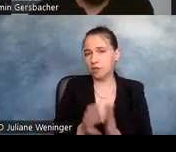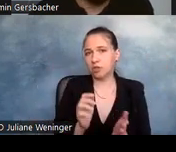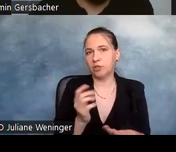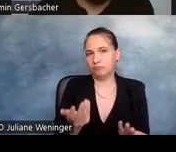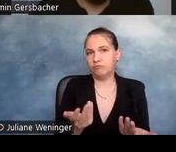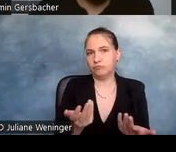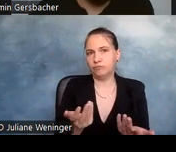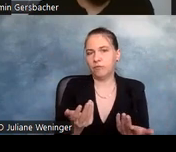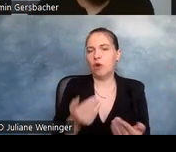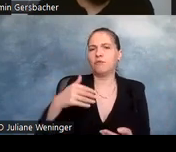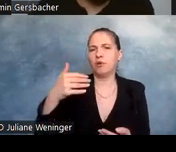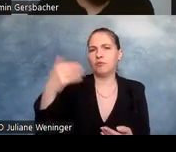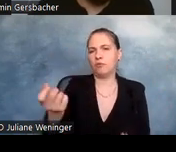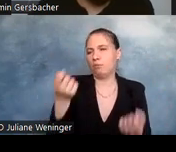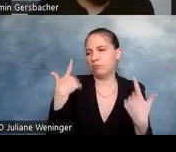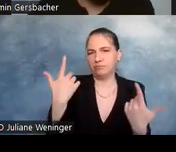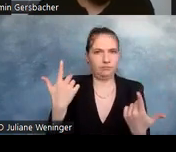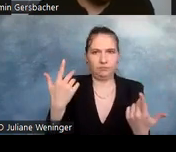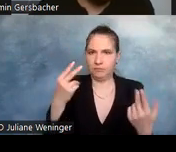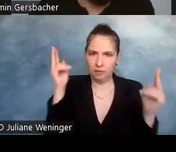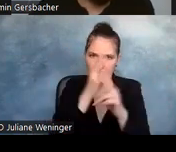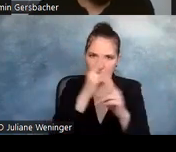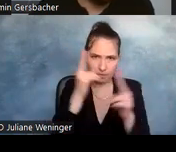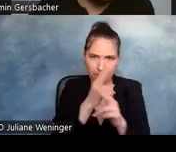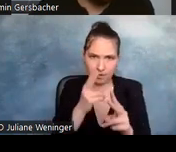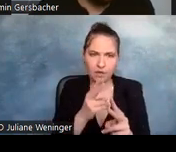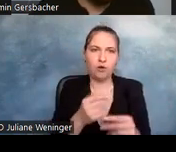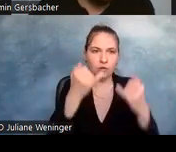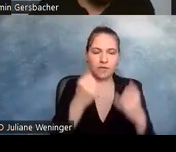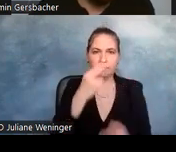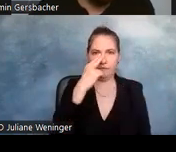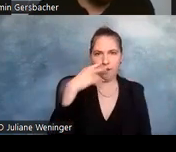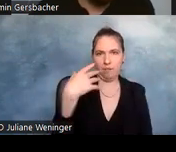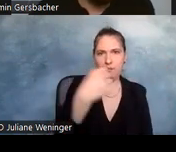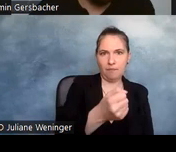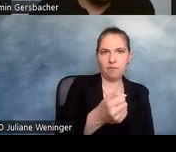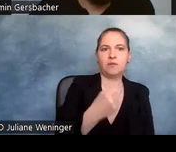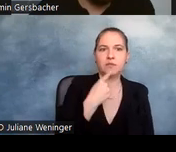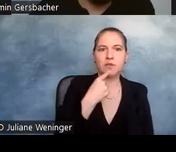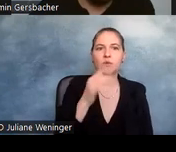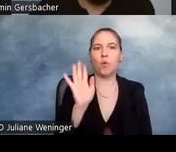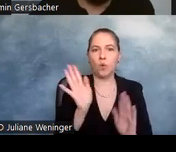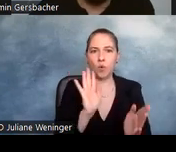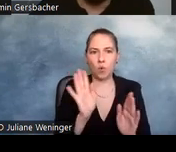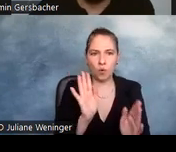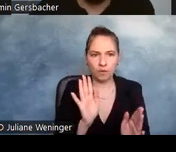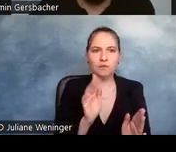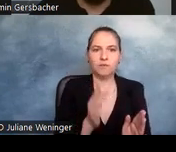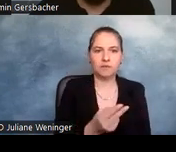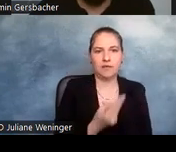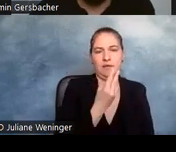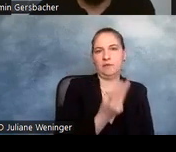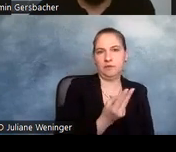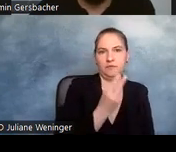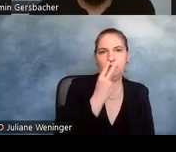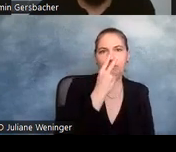es sonst gern übersehen wird. Das kann eben auch den Fehler bringen und schreibt dann Visible Label and Accessible Name do not match. Und dann weiß man, okay, hier